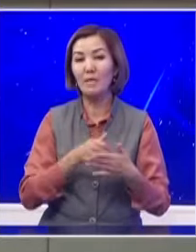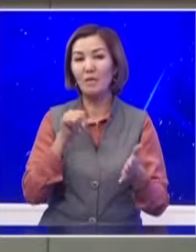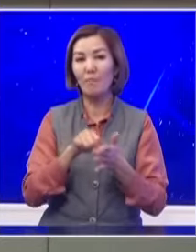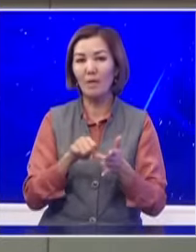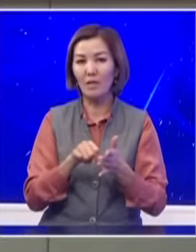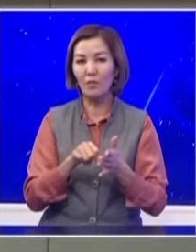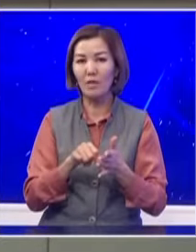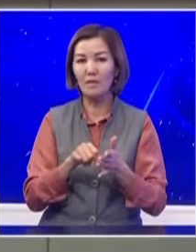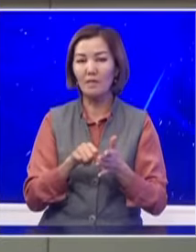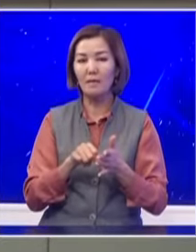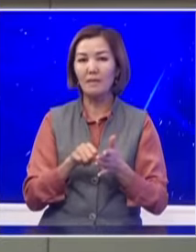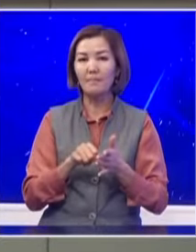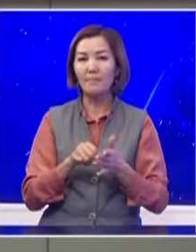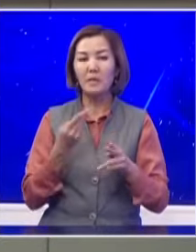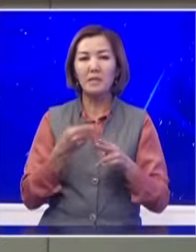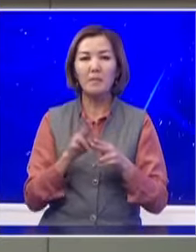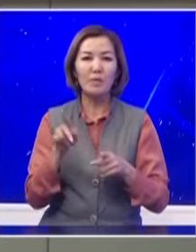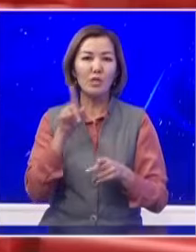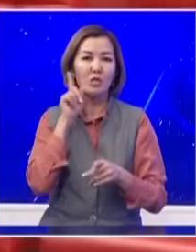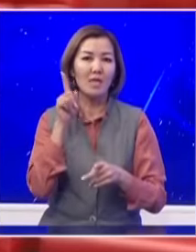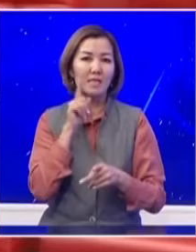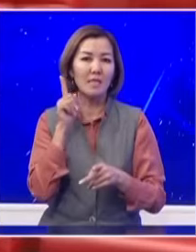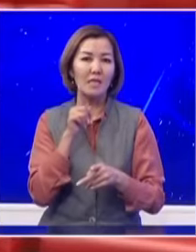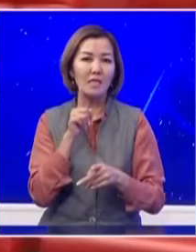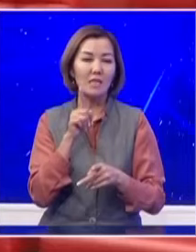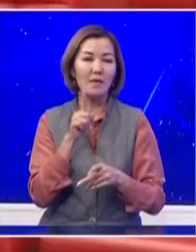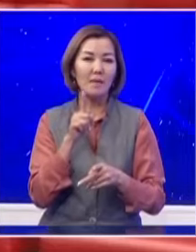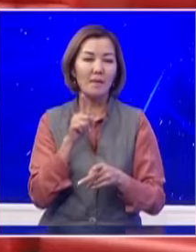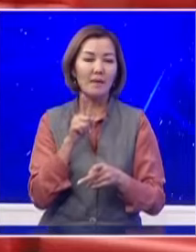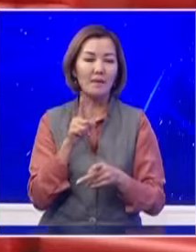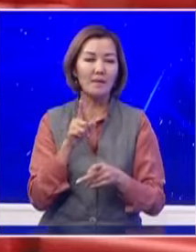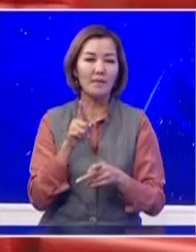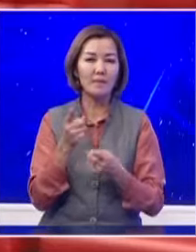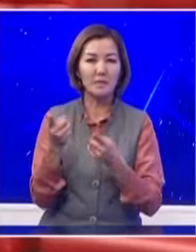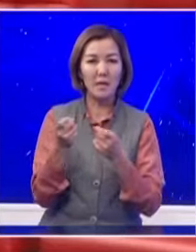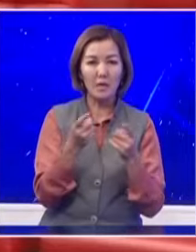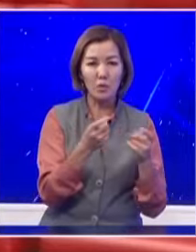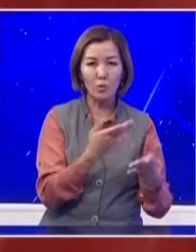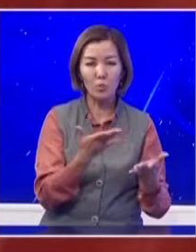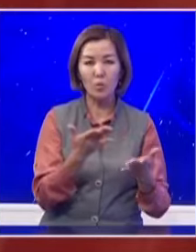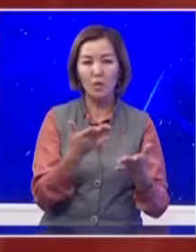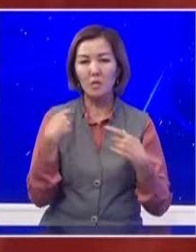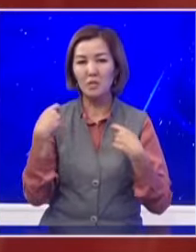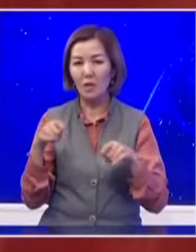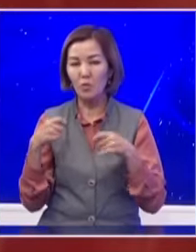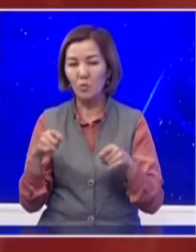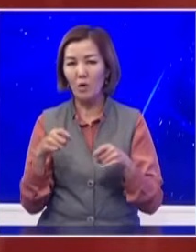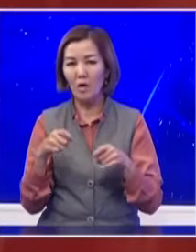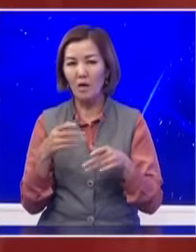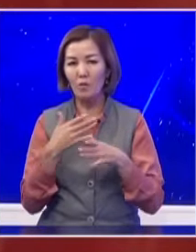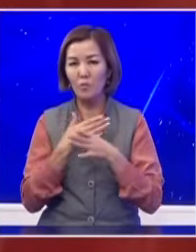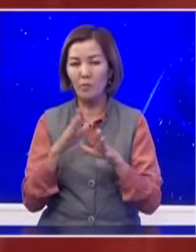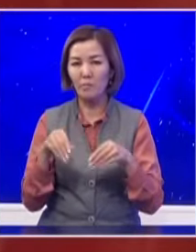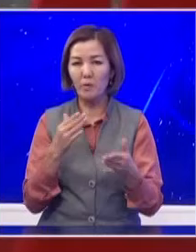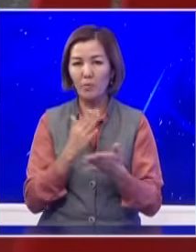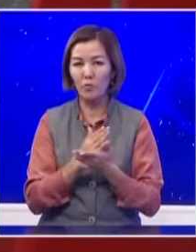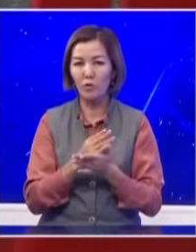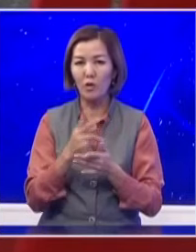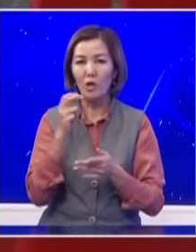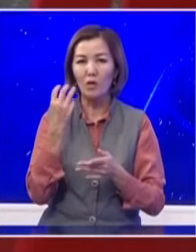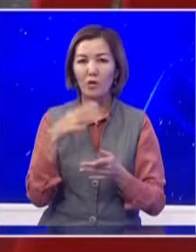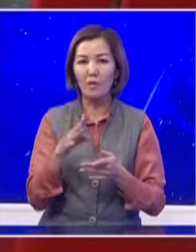пайдалануда. Әлеужелі оларға тіпті жас жеткіншектерді жеңіл пайда табуға итермелеуге жол ашып отыр. Өңірде 245 килограммға